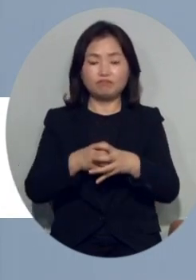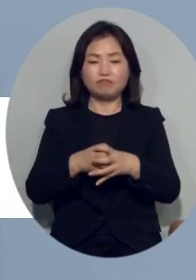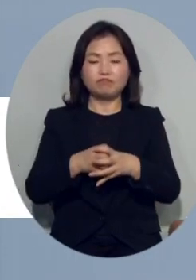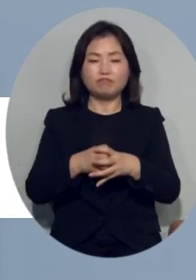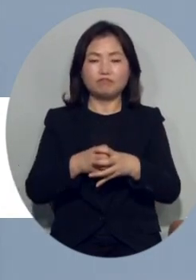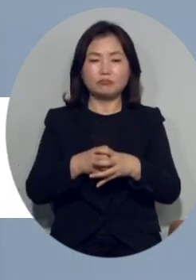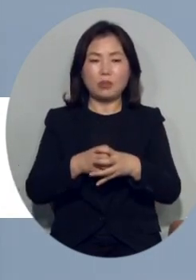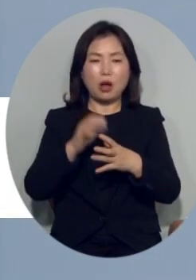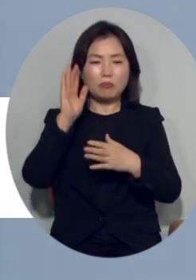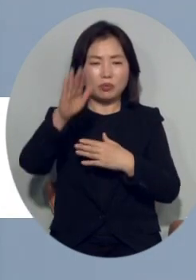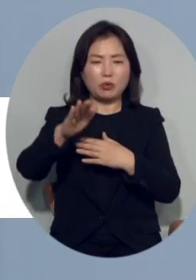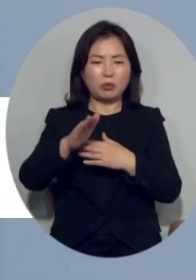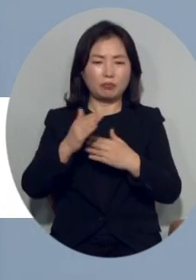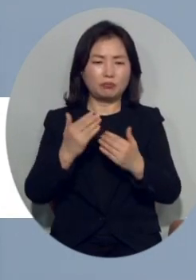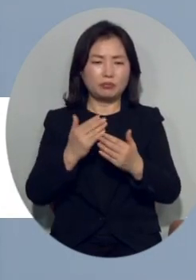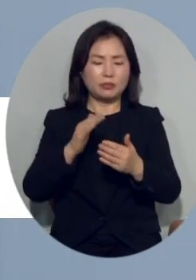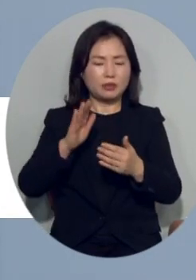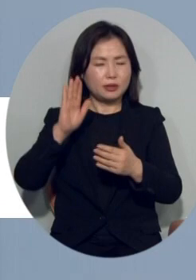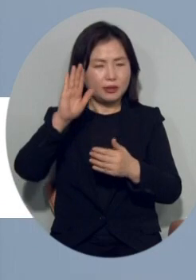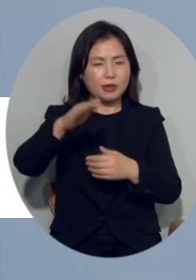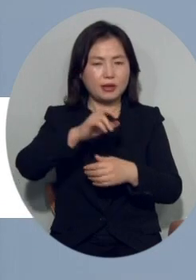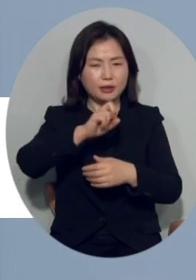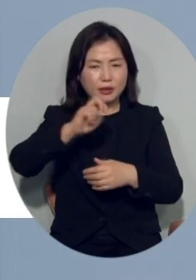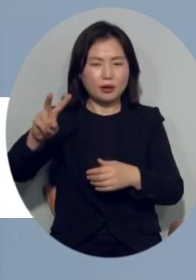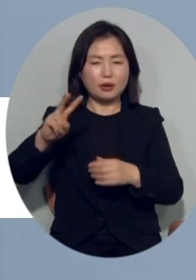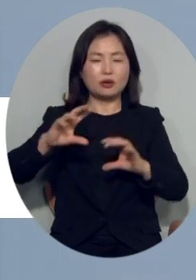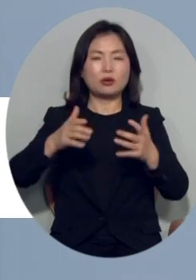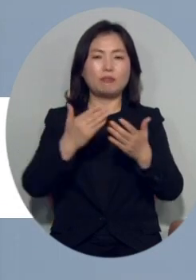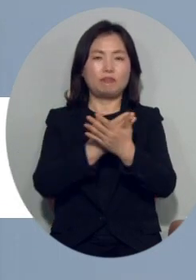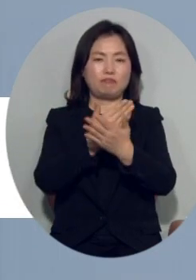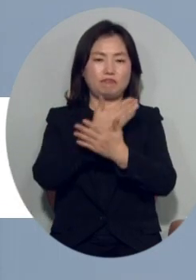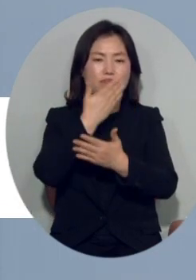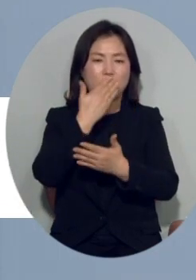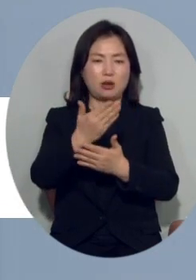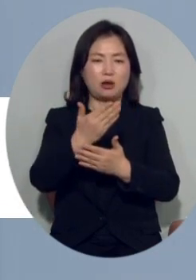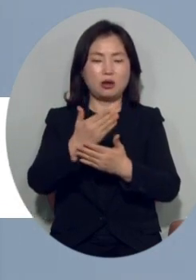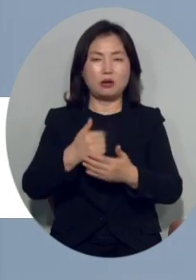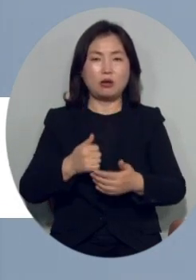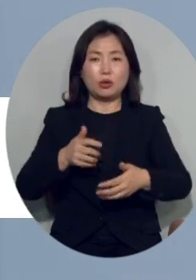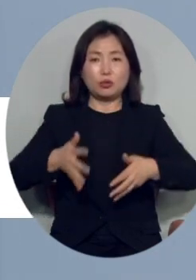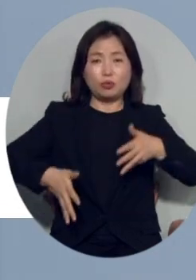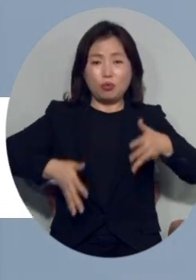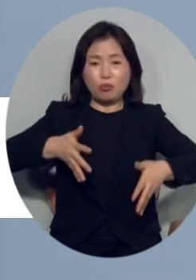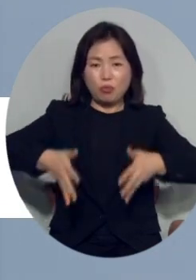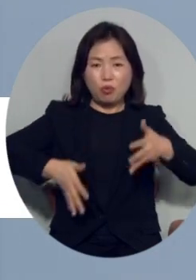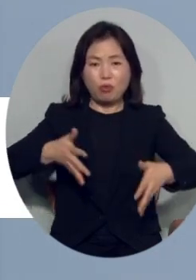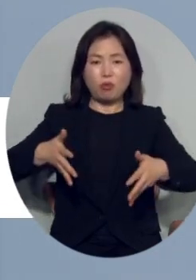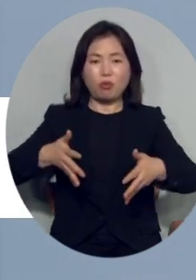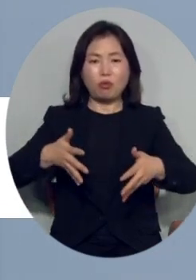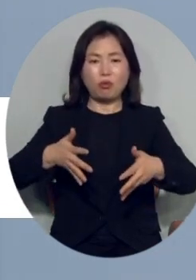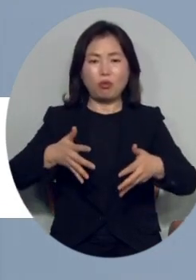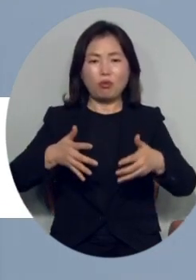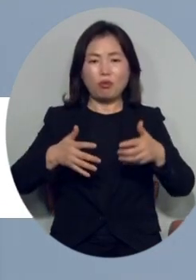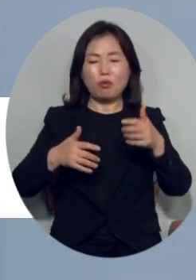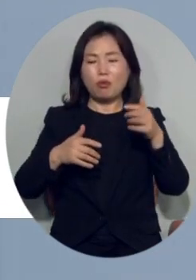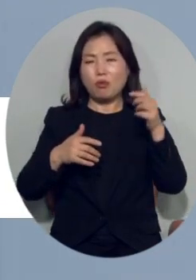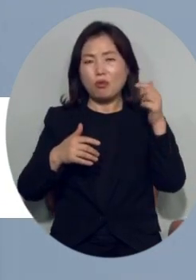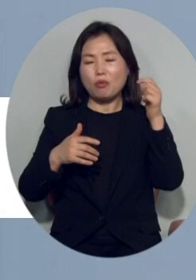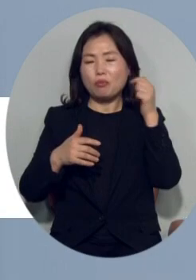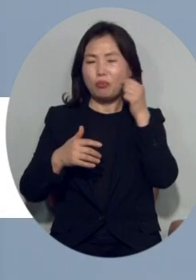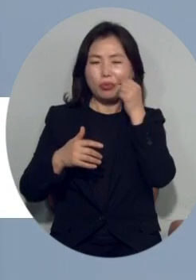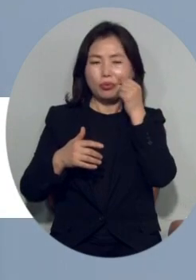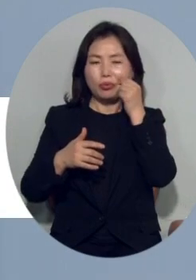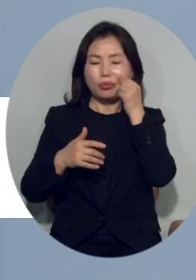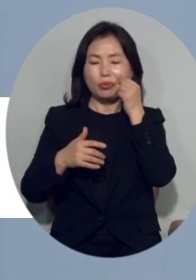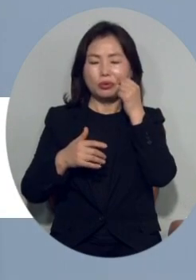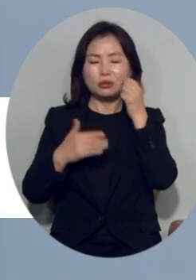통합해서 앞으로 나아가야, 그래야 국가가 발전한다. 초보 아마추어 할 수